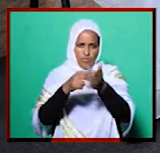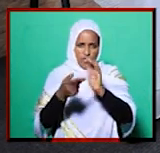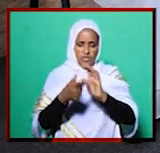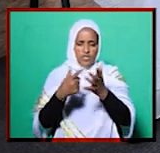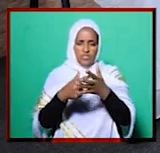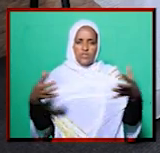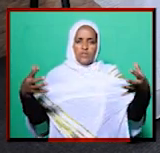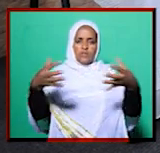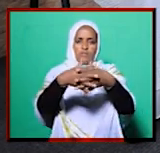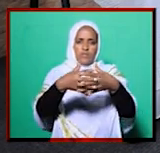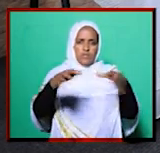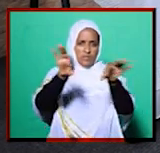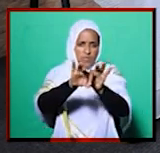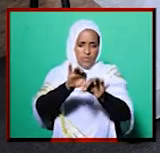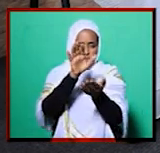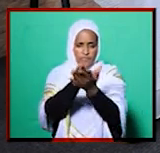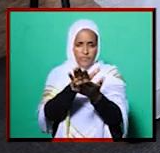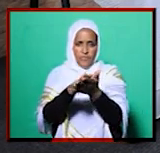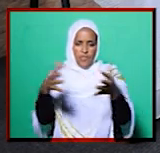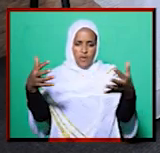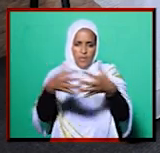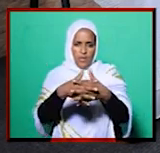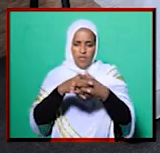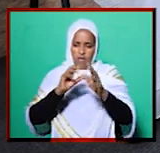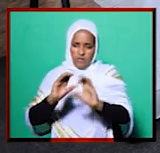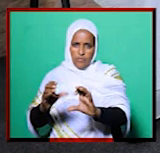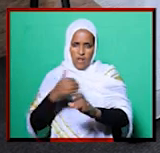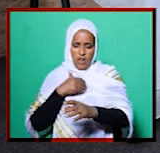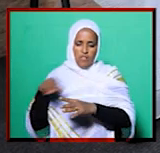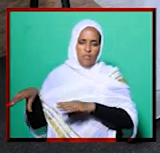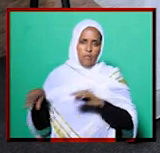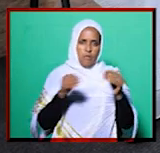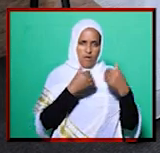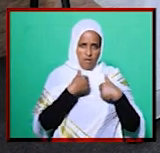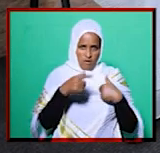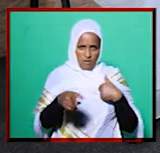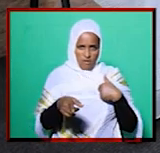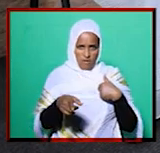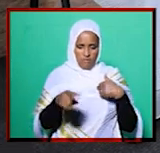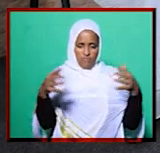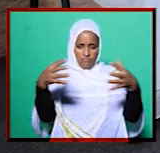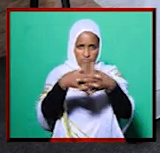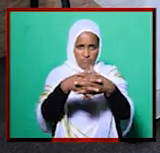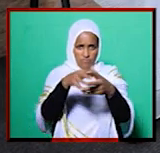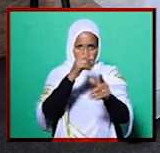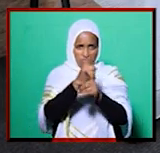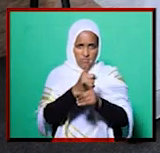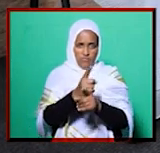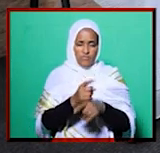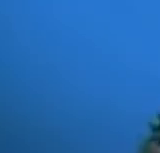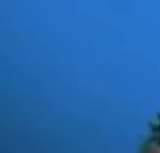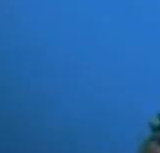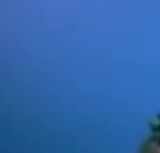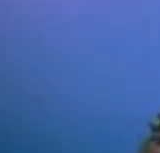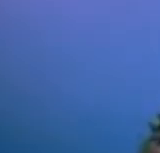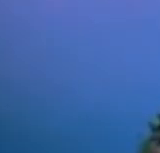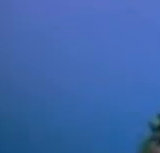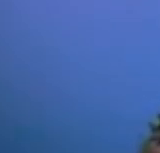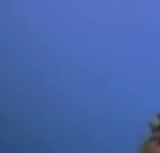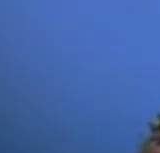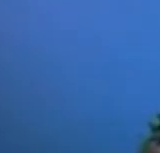የሚሰጡ እነዚህ ሁሉ ህብረት ያስፈልጋቸዋል። ትምህርት ቤት ላይ ህብረት አለ፣ መምህሩ አለ፣ ተማሪው አለ፣ ህብረት አለ።